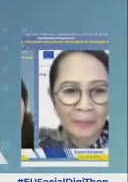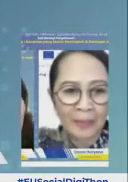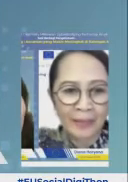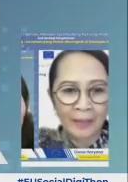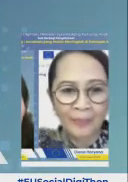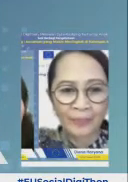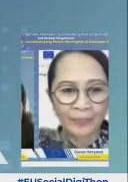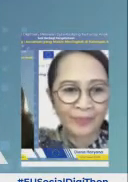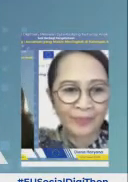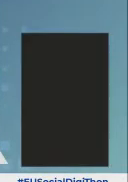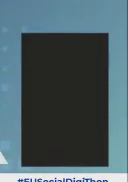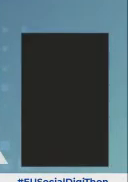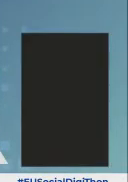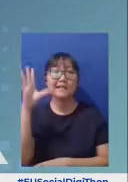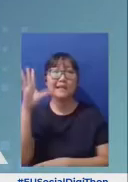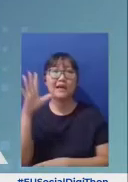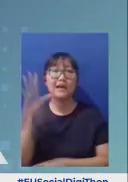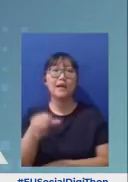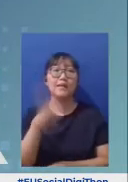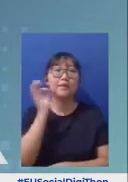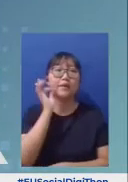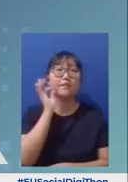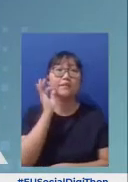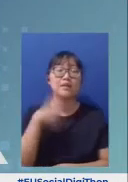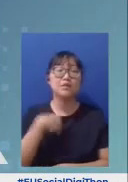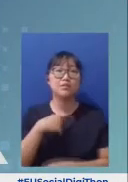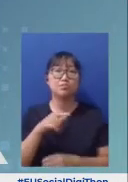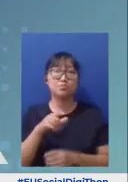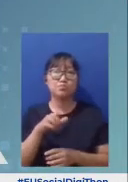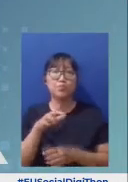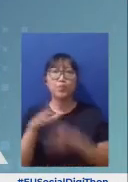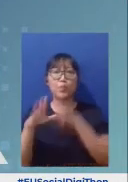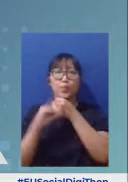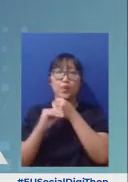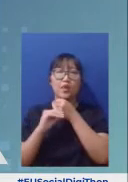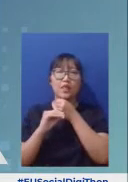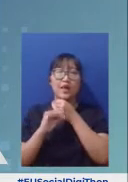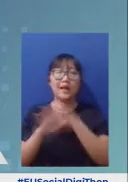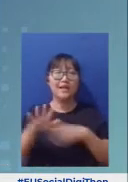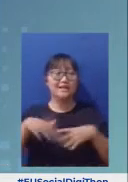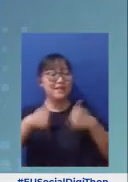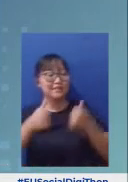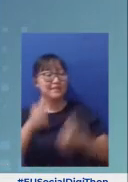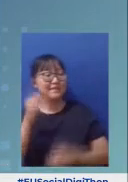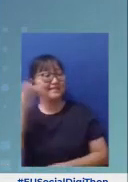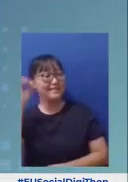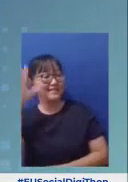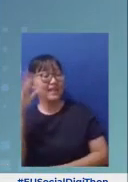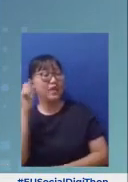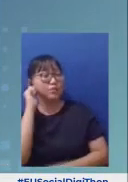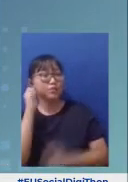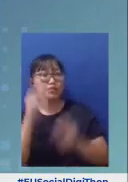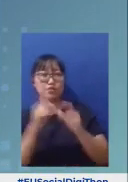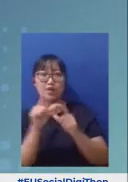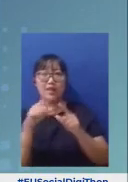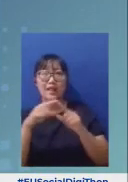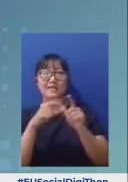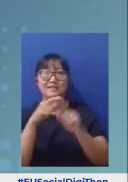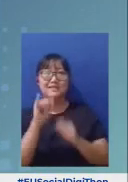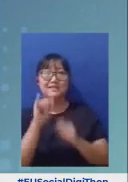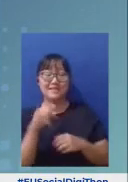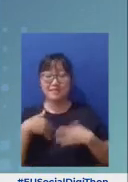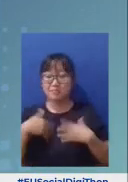Masih di mute Ibu? Selamat siang Mbak Sulastri Pardede. Sehat ya Bu ya? Alhamdulillah, ada